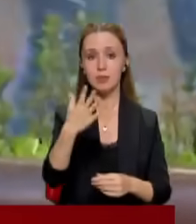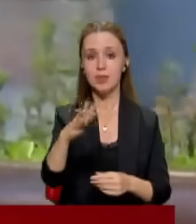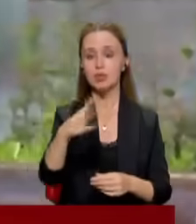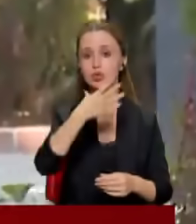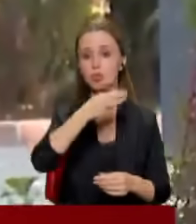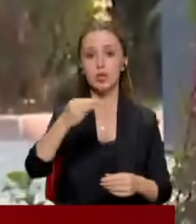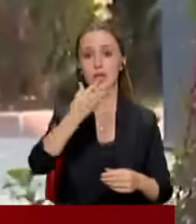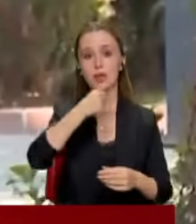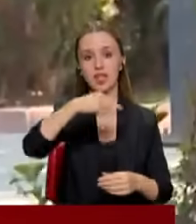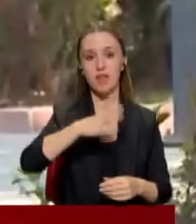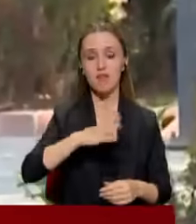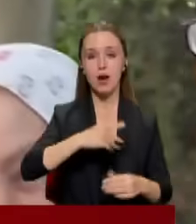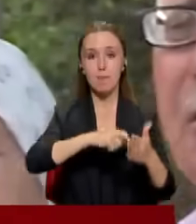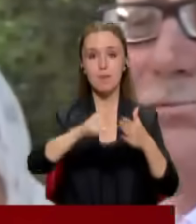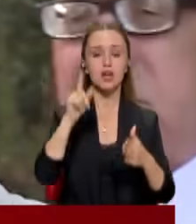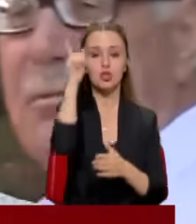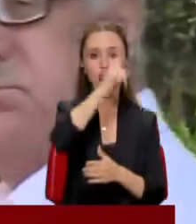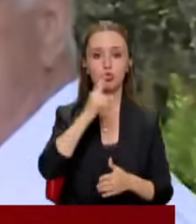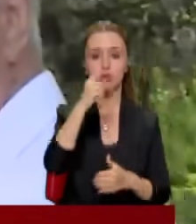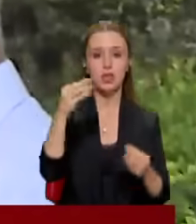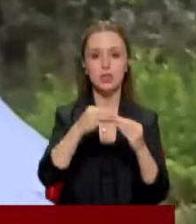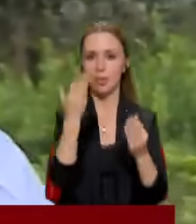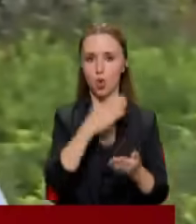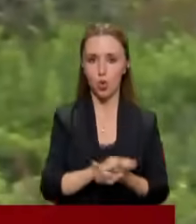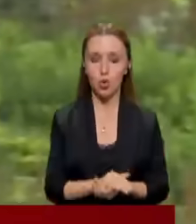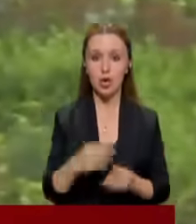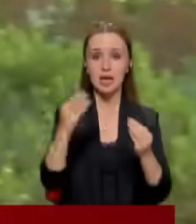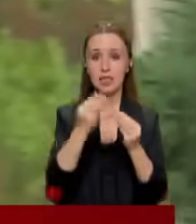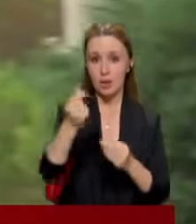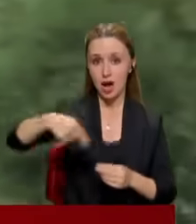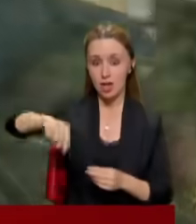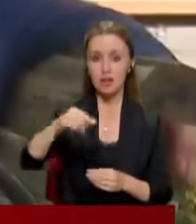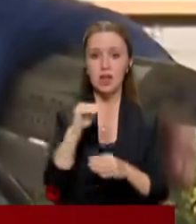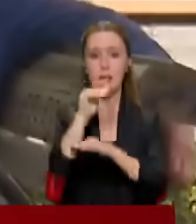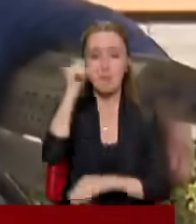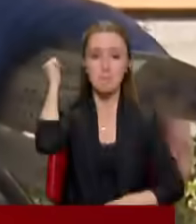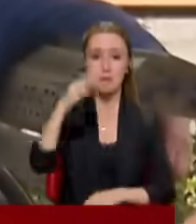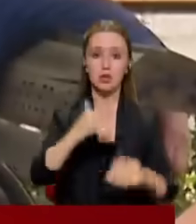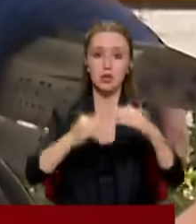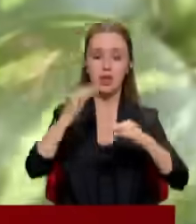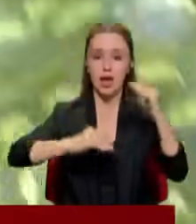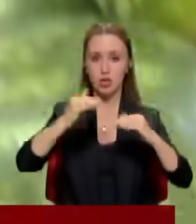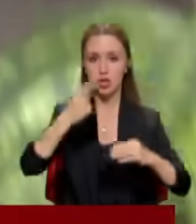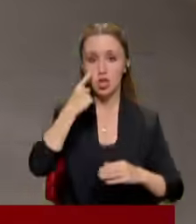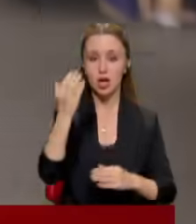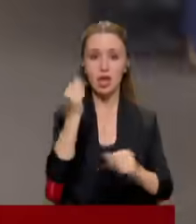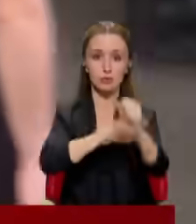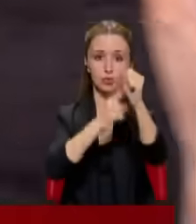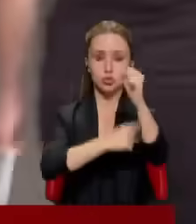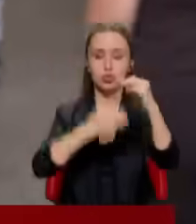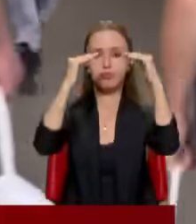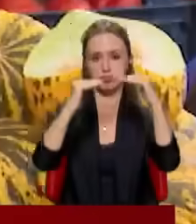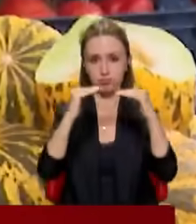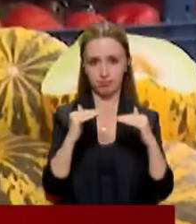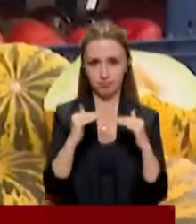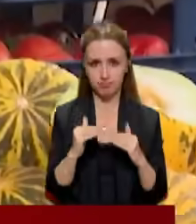milyon emekli kök maaşı nedeniyle tek kuruş zam alamadı. Zam alanların ise hayat pahalılığı yüksek enflasyon karşısında alım gücü gün be